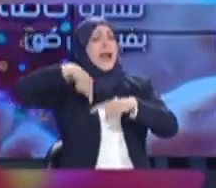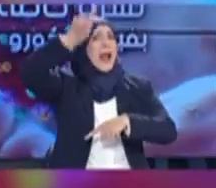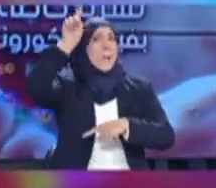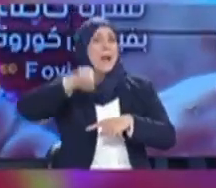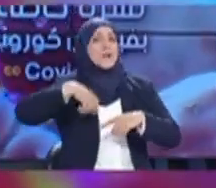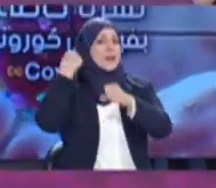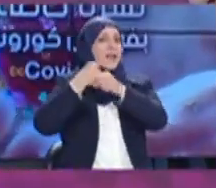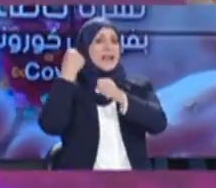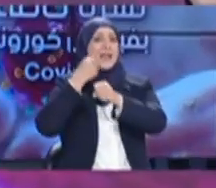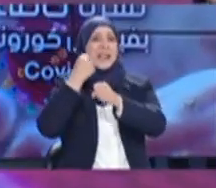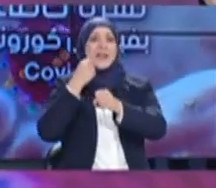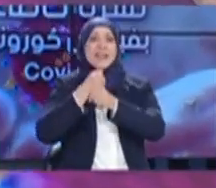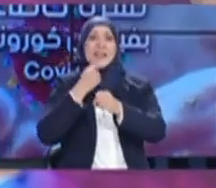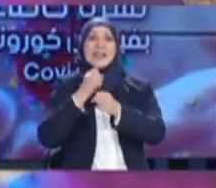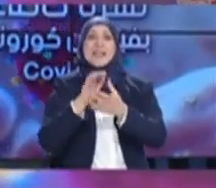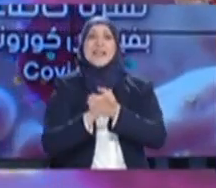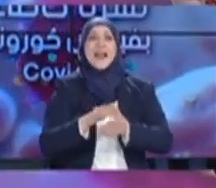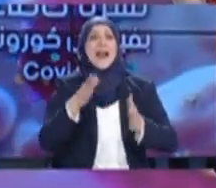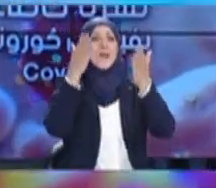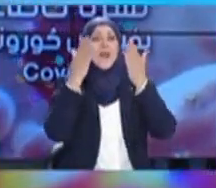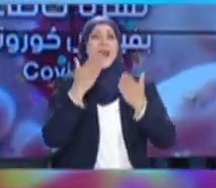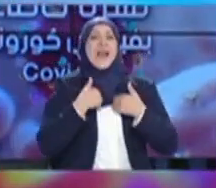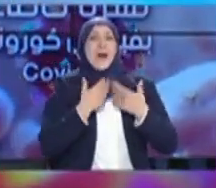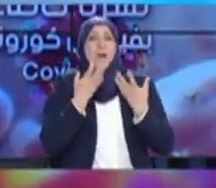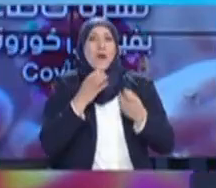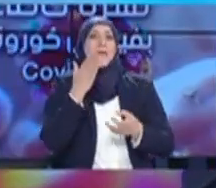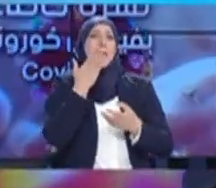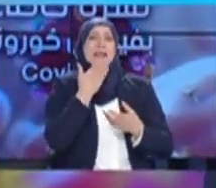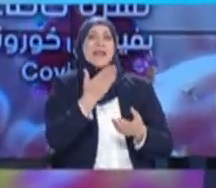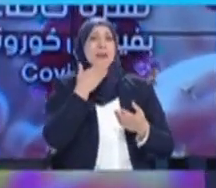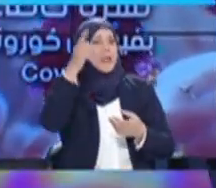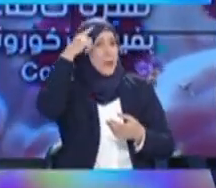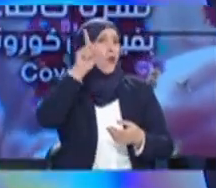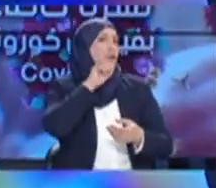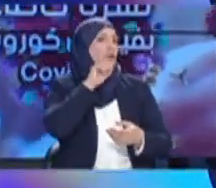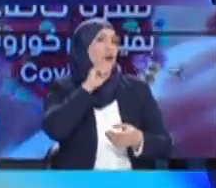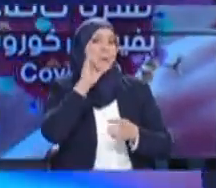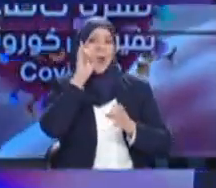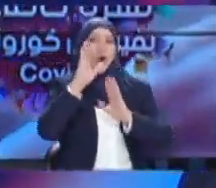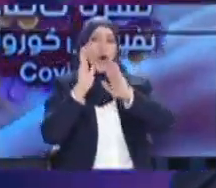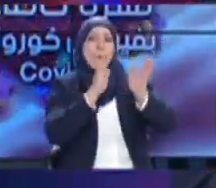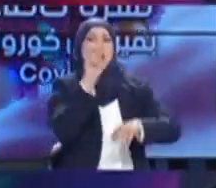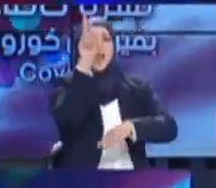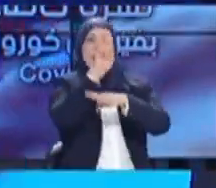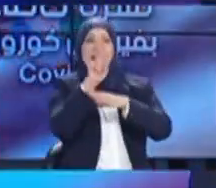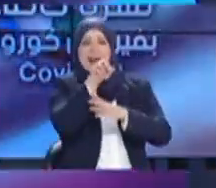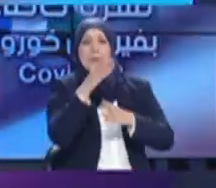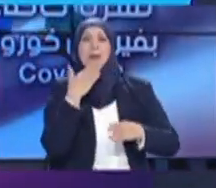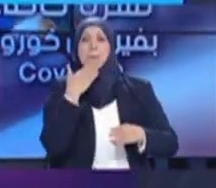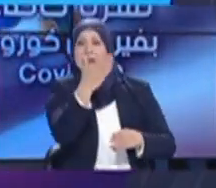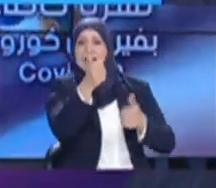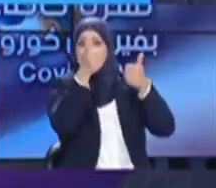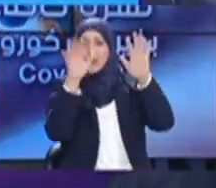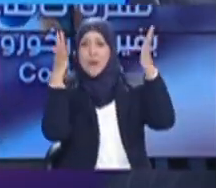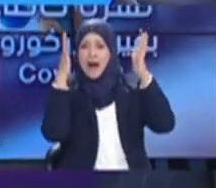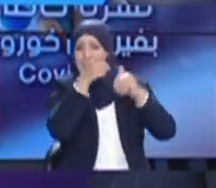بعد مسالش نحب نشكر الانسان نتاع الرابط لا بالاسم هي والاخرين اللي كانت تسمي فيهم،